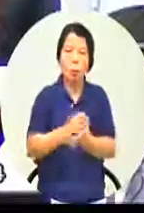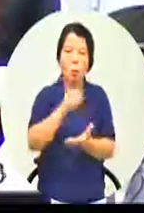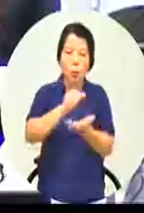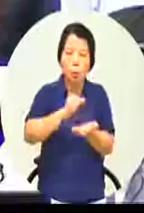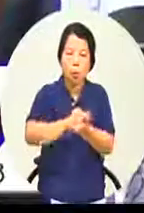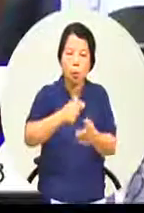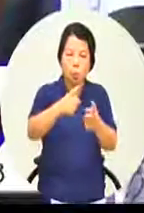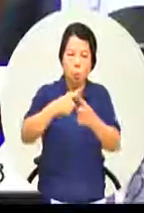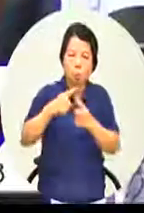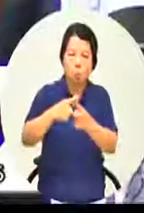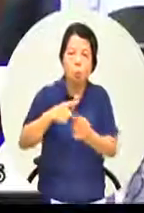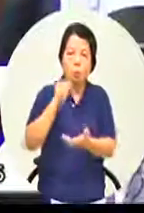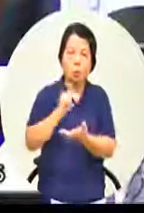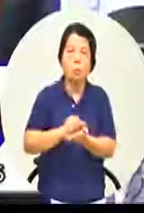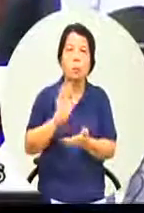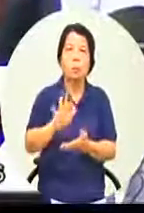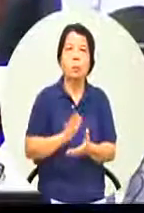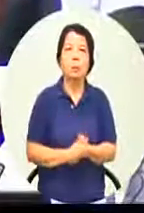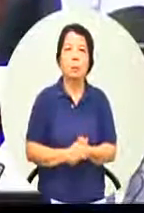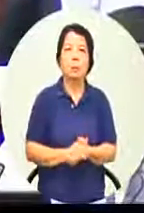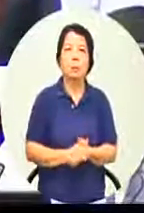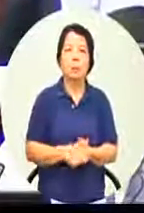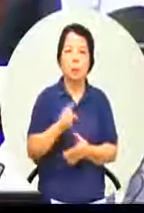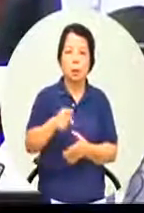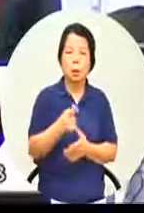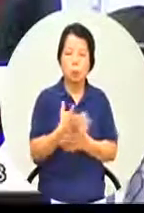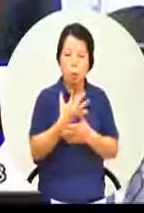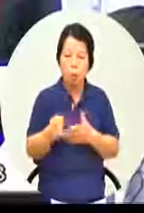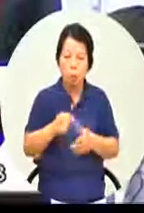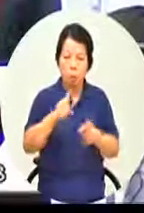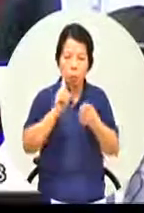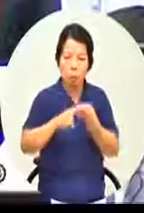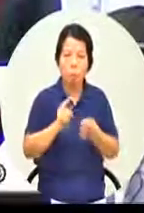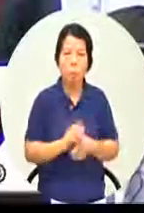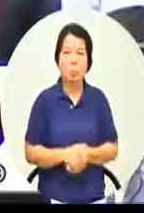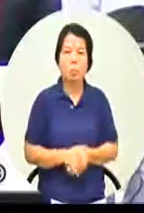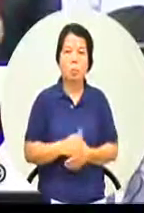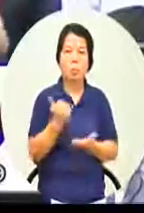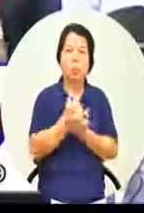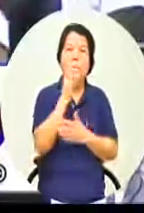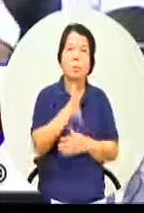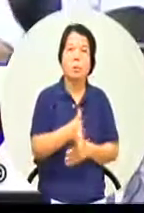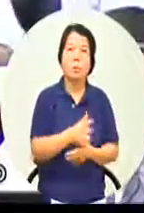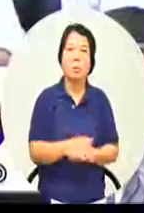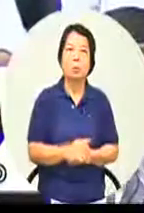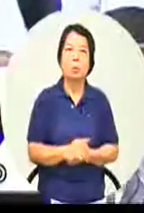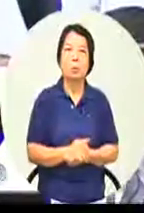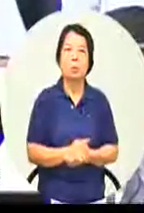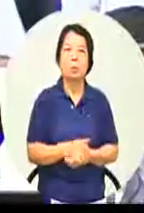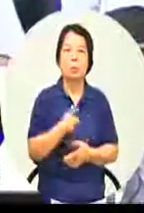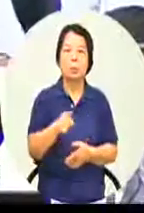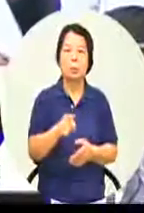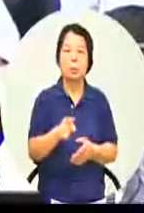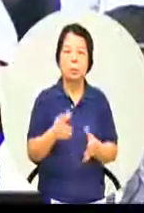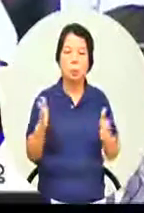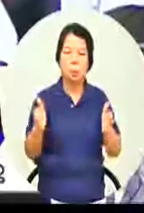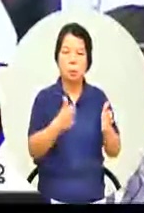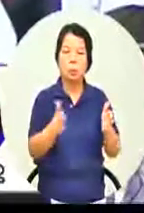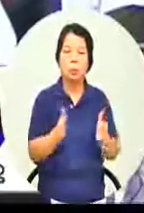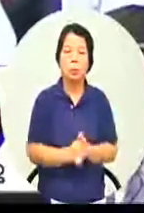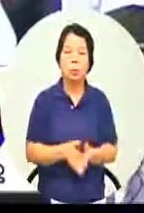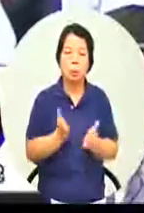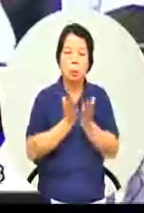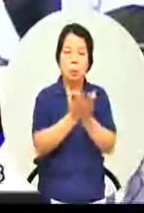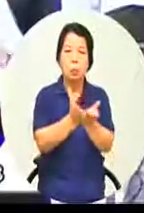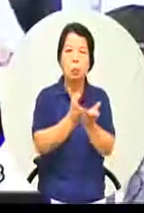来客的人数。 好，如果就你所讲这个数字是正确的，那么请教你在那个阶段渡轮有